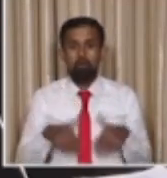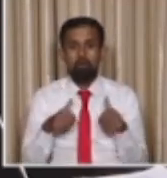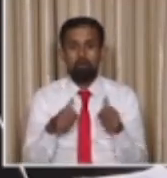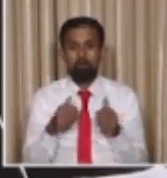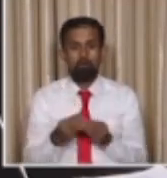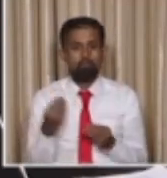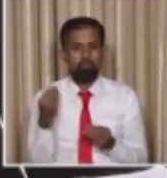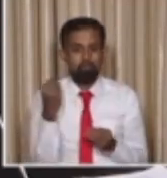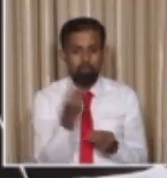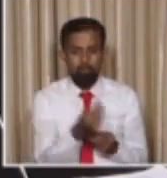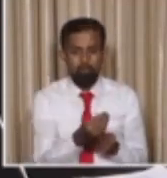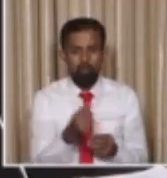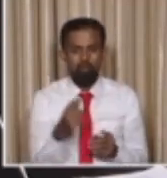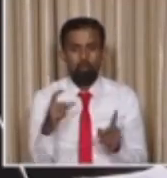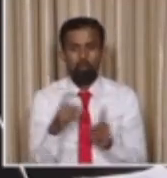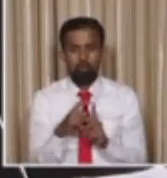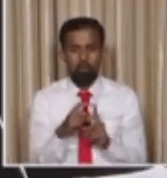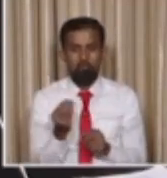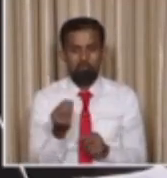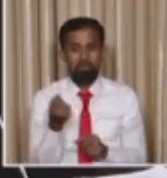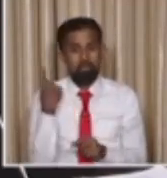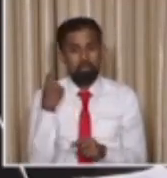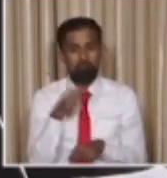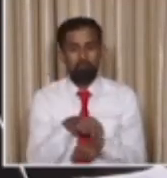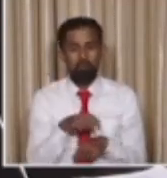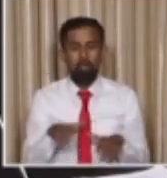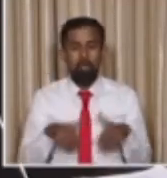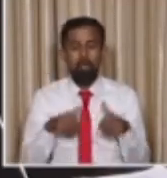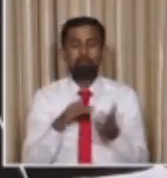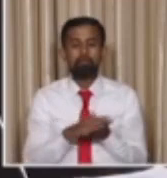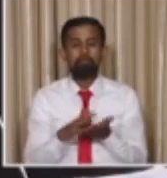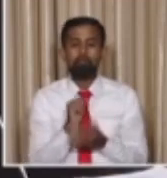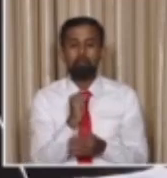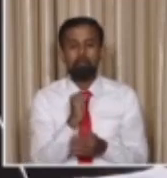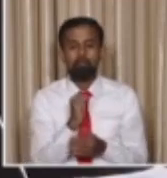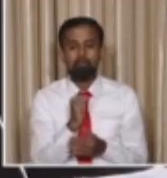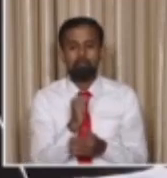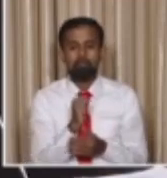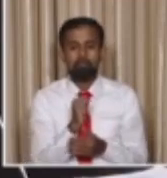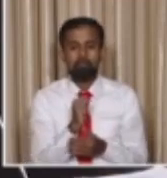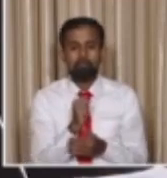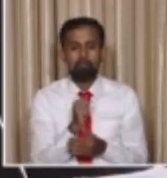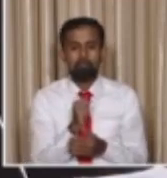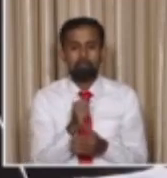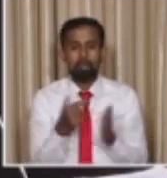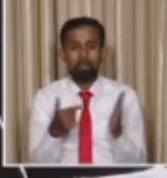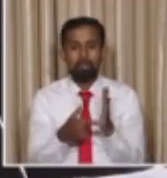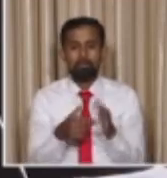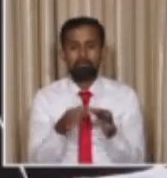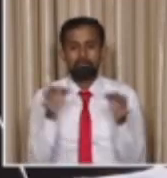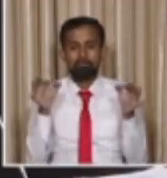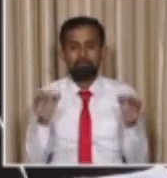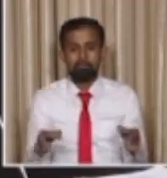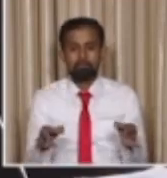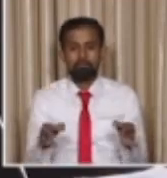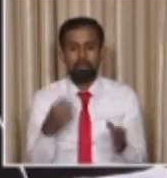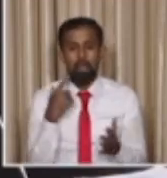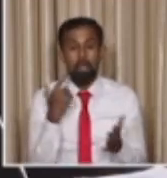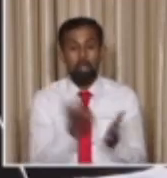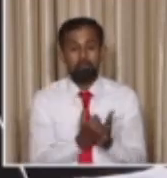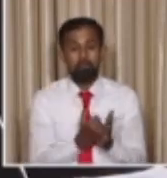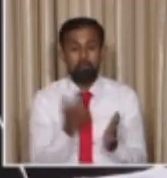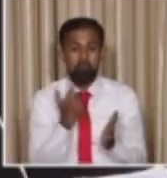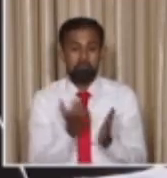ලැබිලා තිබුණා. මොකද ඒ වෙලාවේ ඩොලර් හිඟයක් තිබුණේ. නමුත් සෞඛ්‍ය සේවය මොකද කළේ? ඒ වයේ තියෙන ටෙන්ඩර් පටිපාටි වල දුෂ්කරතා